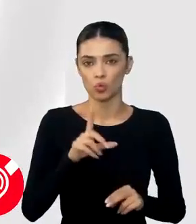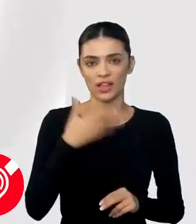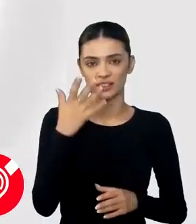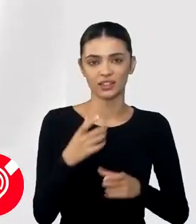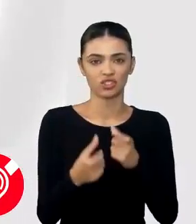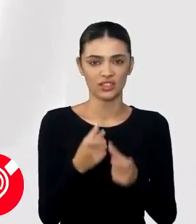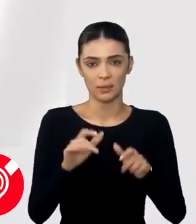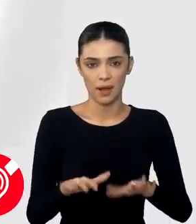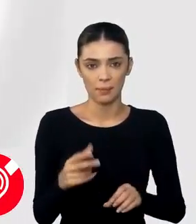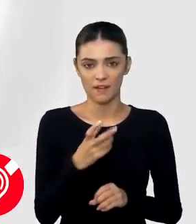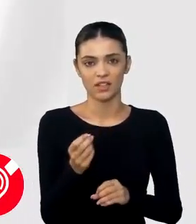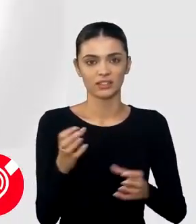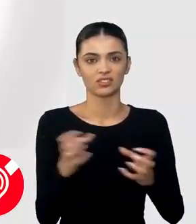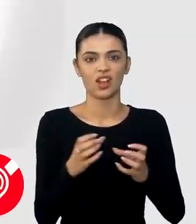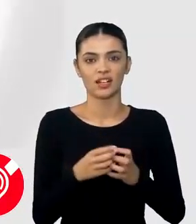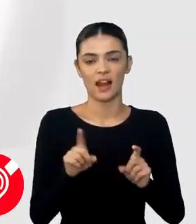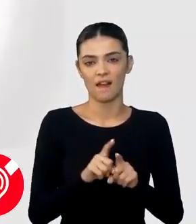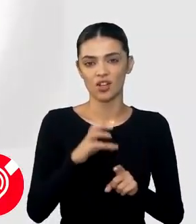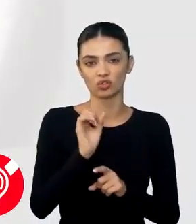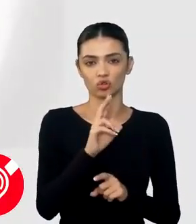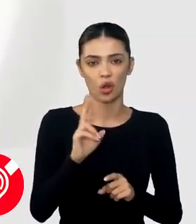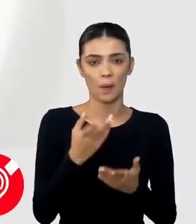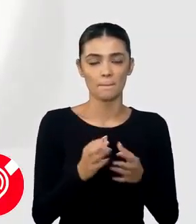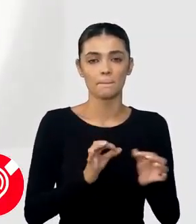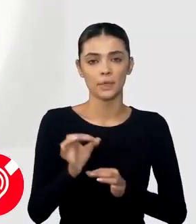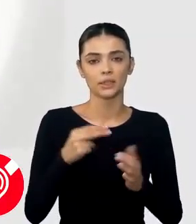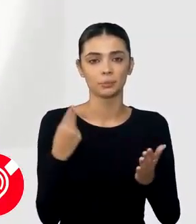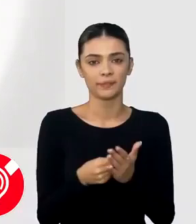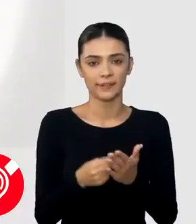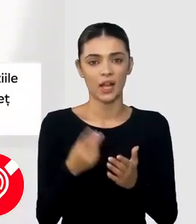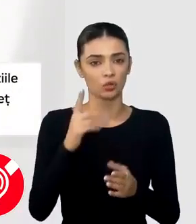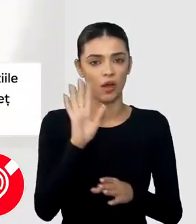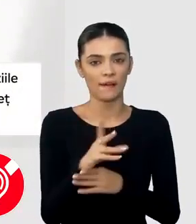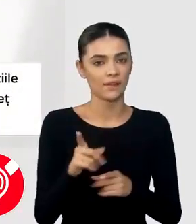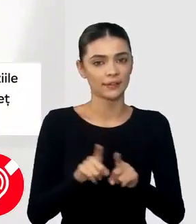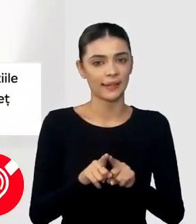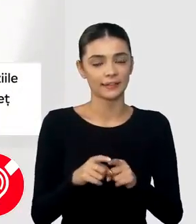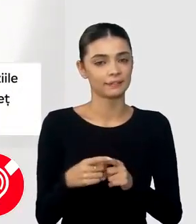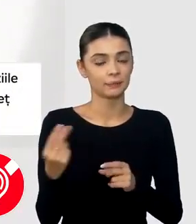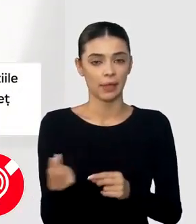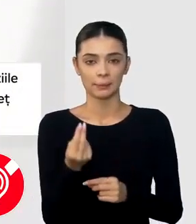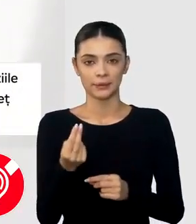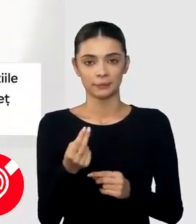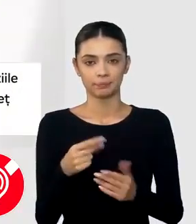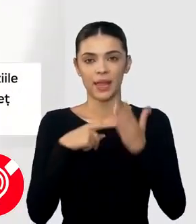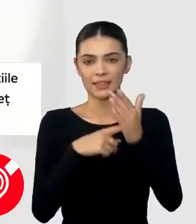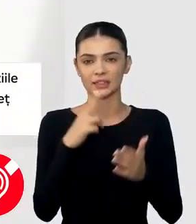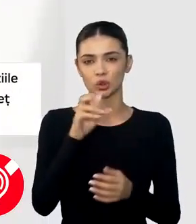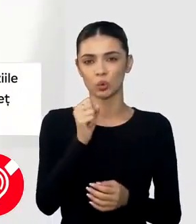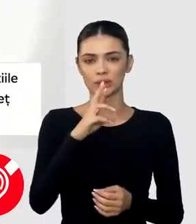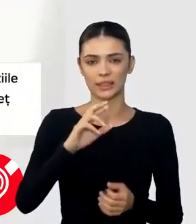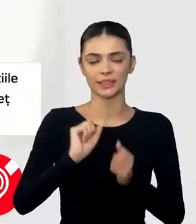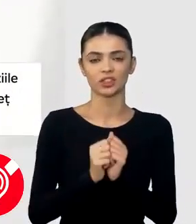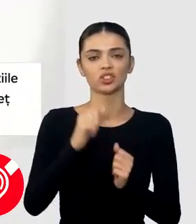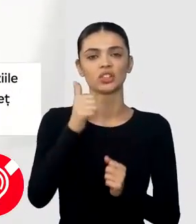nu există ședință parlamentară fără circ, nici asumarea răspunderii lui Marcel Ciolacu pe măsurile fiscale nu a făcut